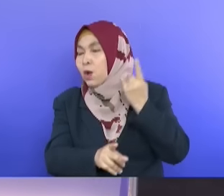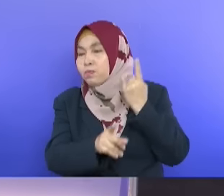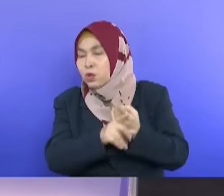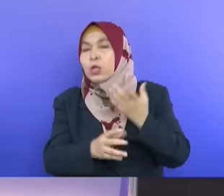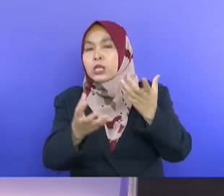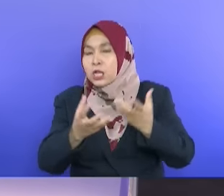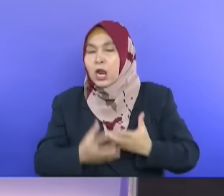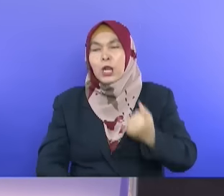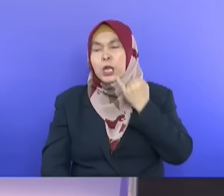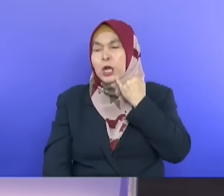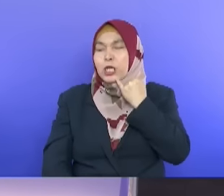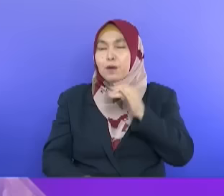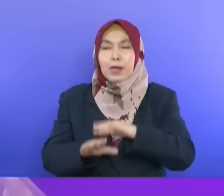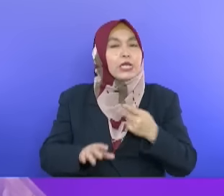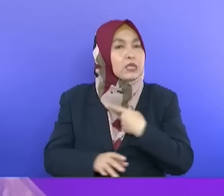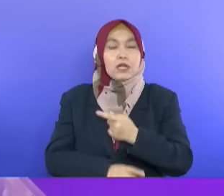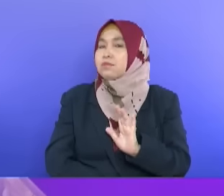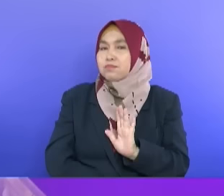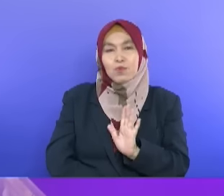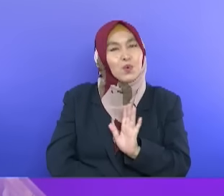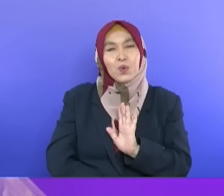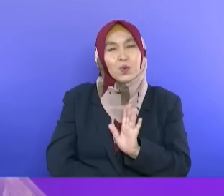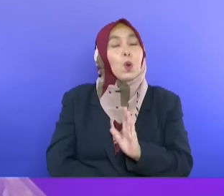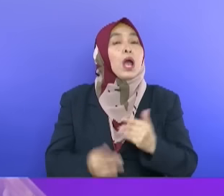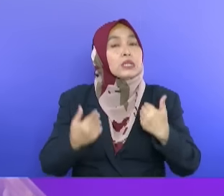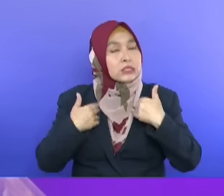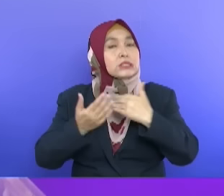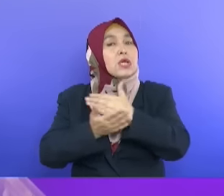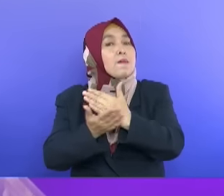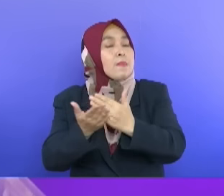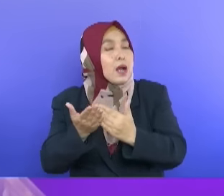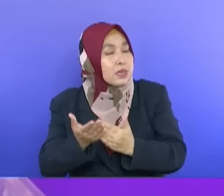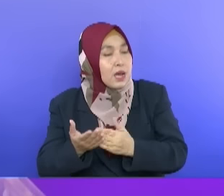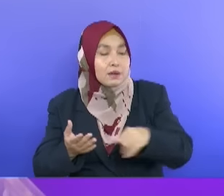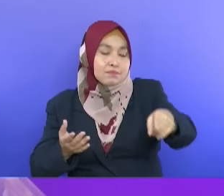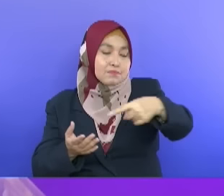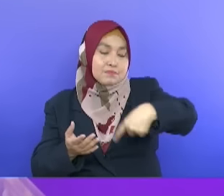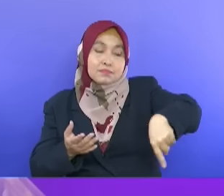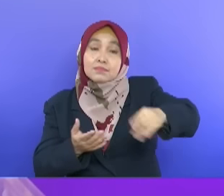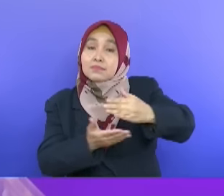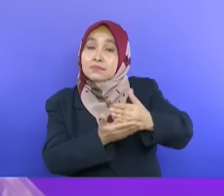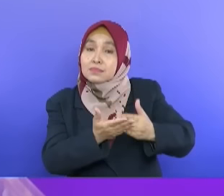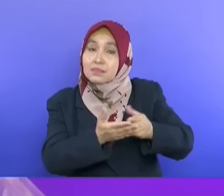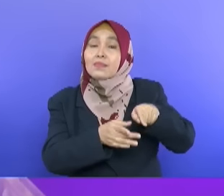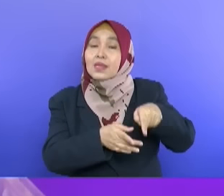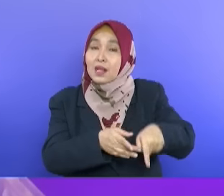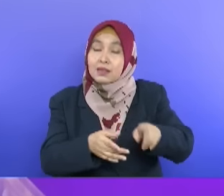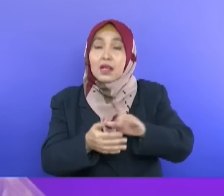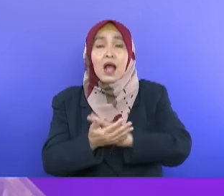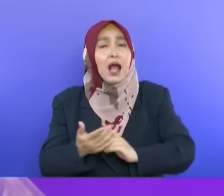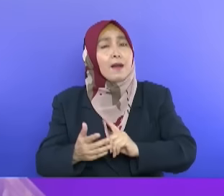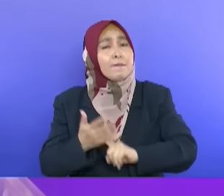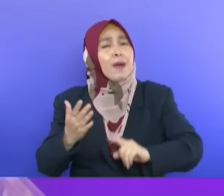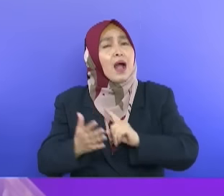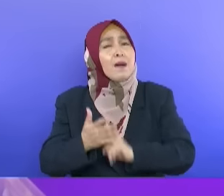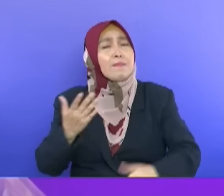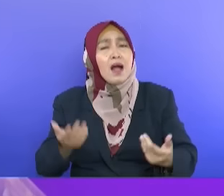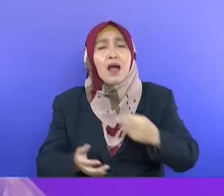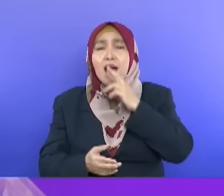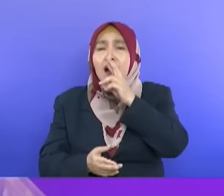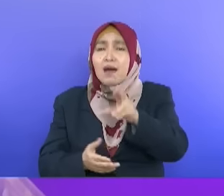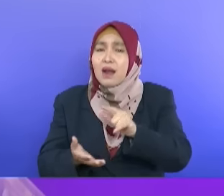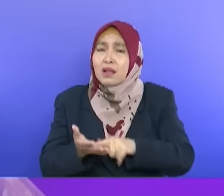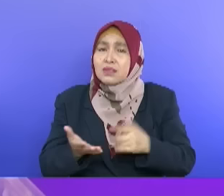kepada dia memang dengki kepada kita bukan dia hanyalah sebagian daripada mereka tapi Mari kita tengokkah reality-nya wadda